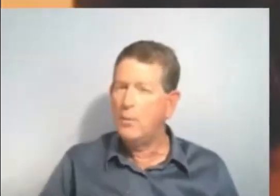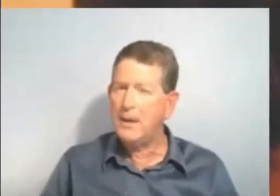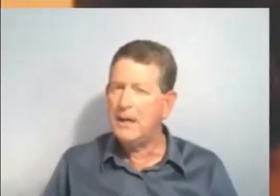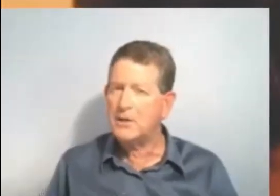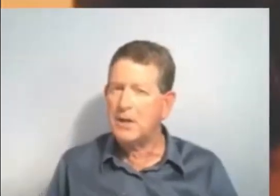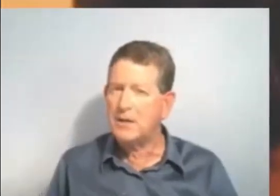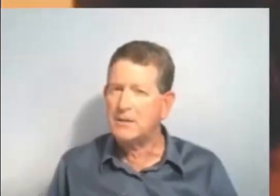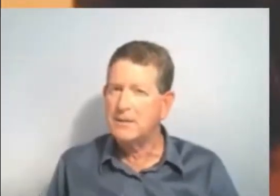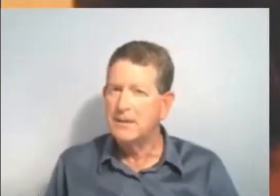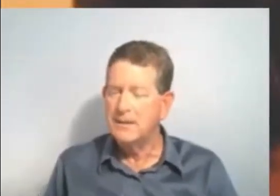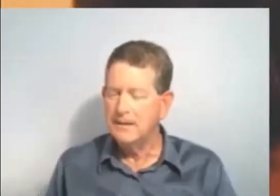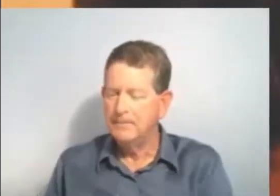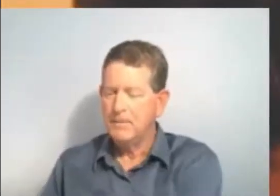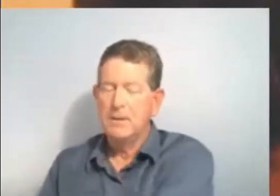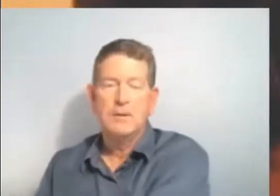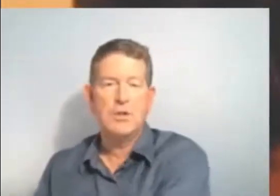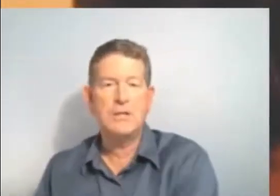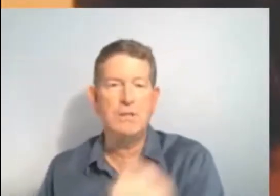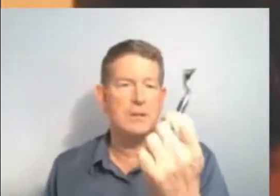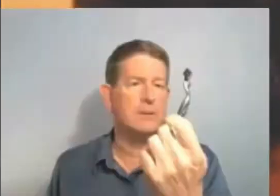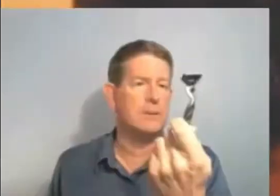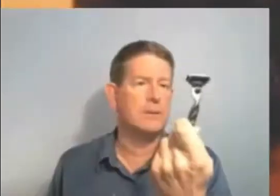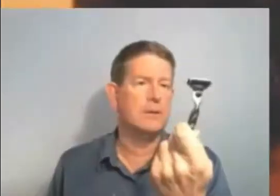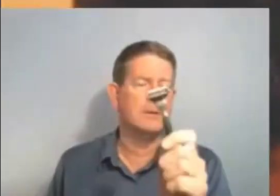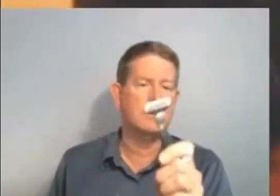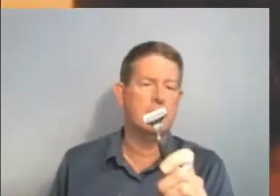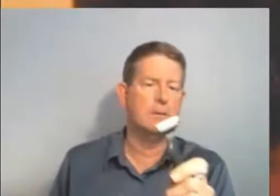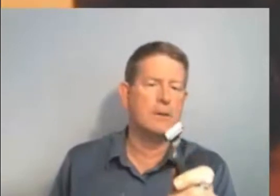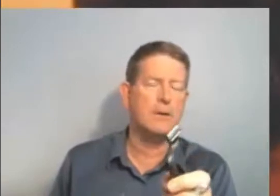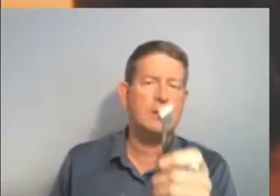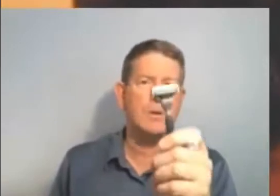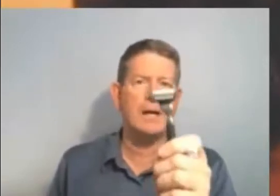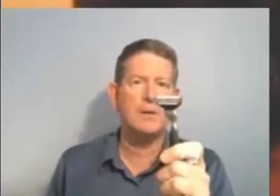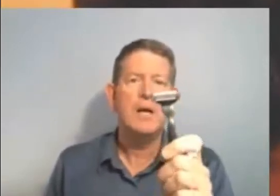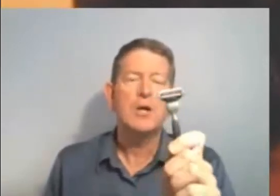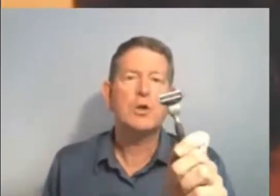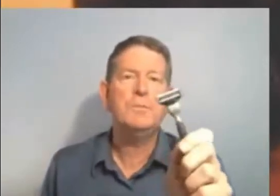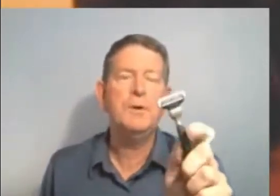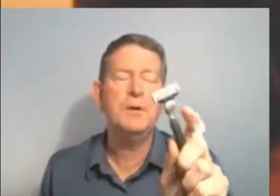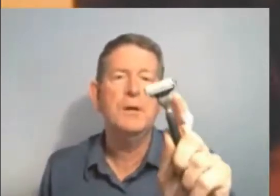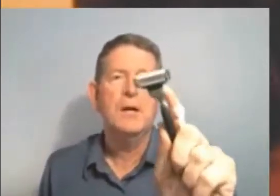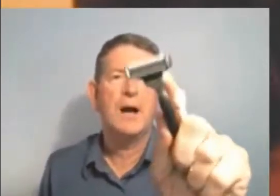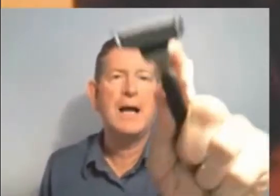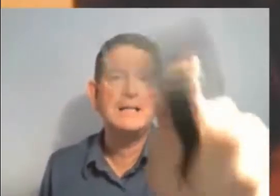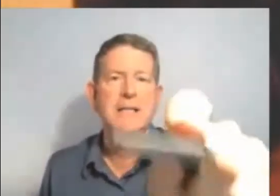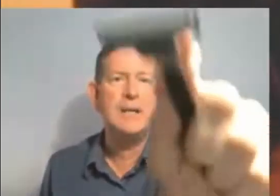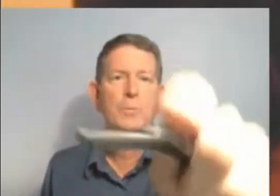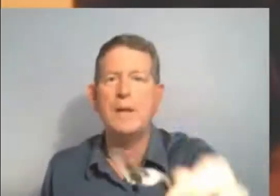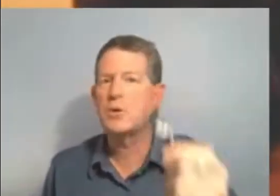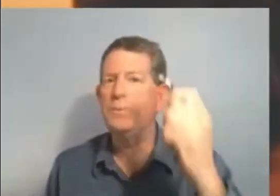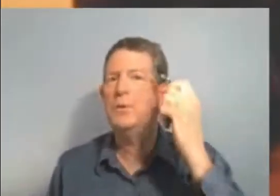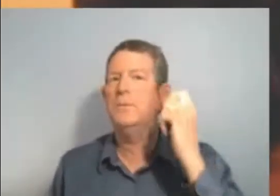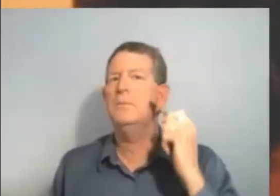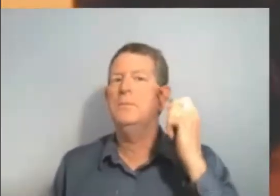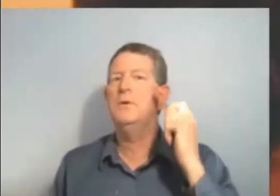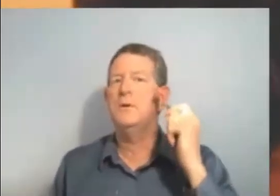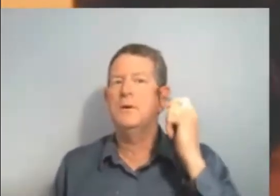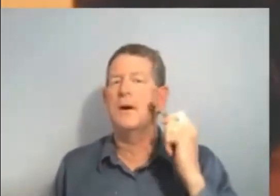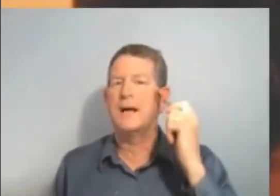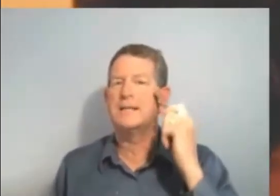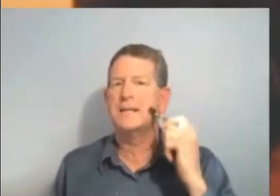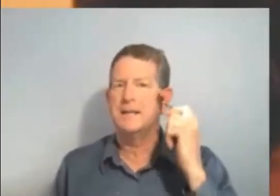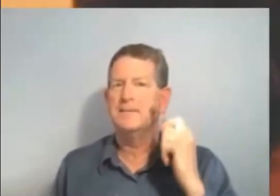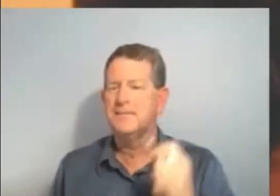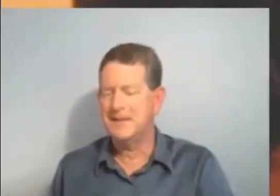mettre. Vous comprenez le sens? J'ai ici un rasoir. Hein? Je peux raser, ou bien je peux